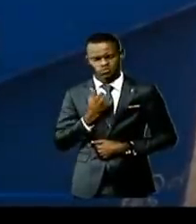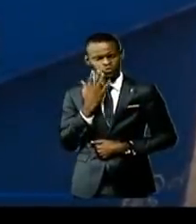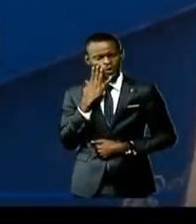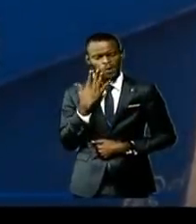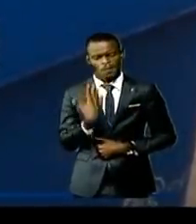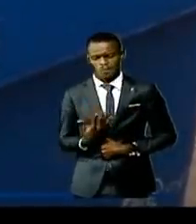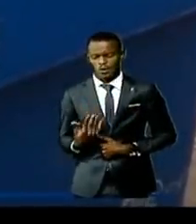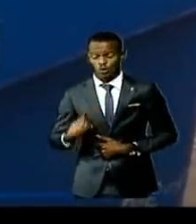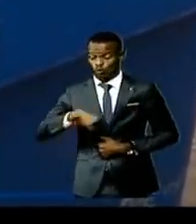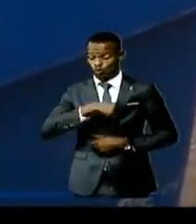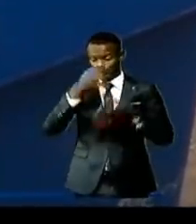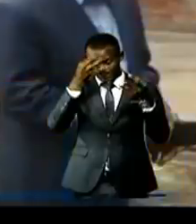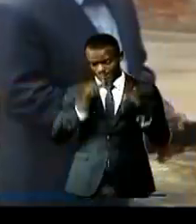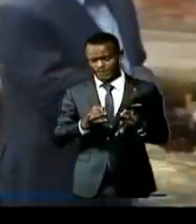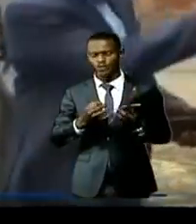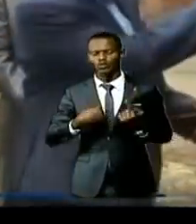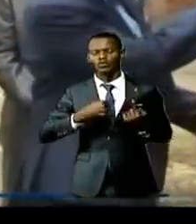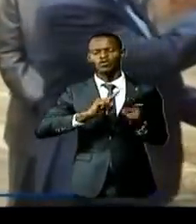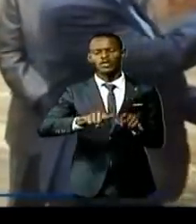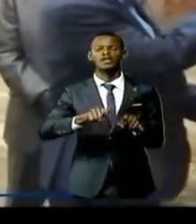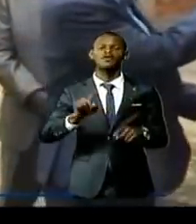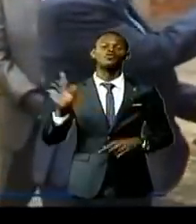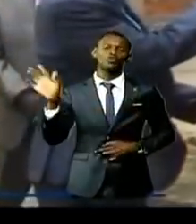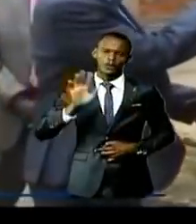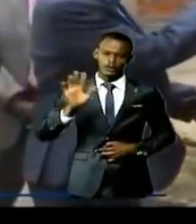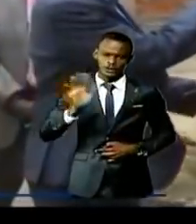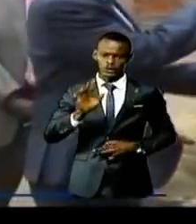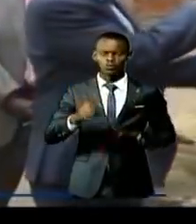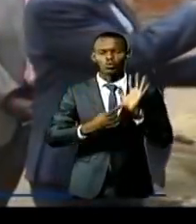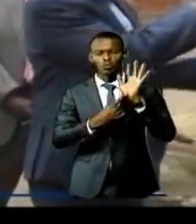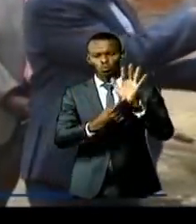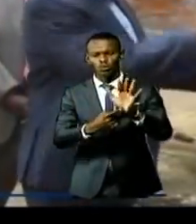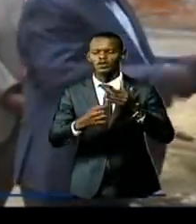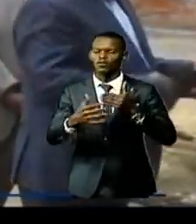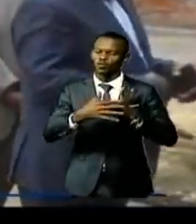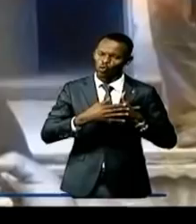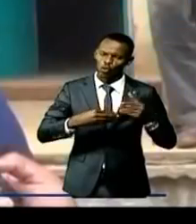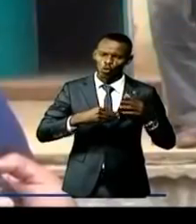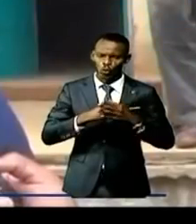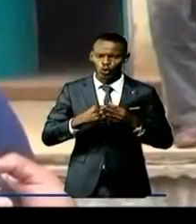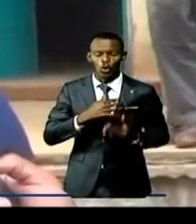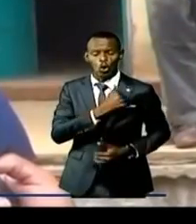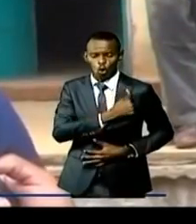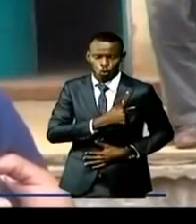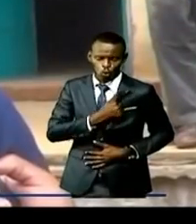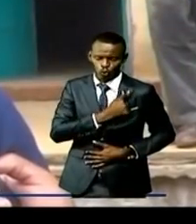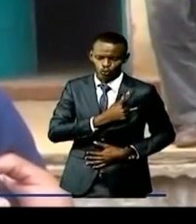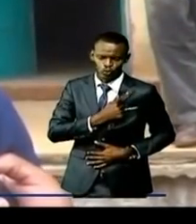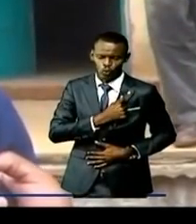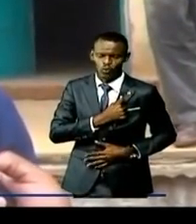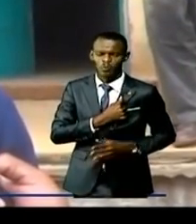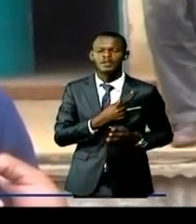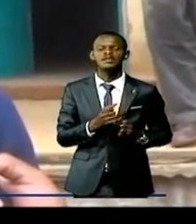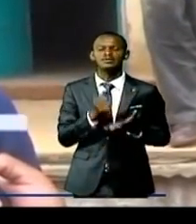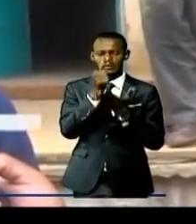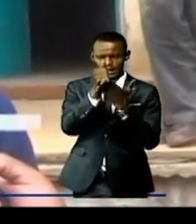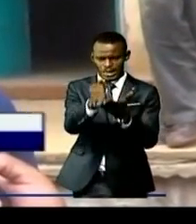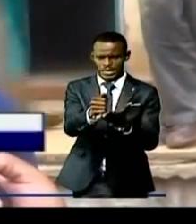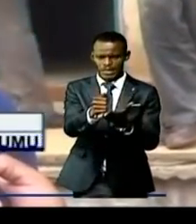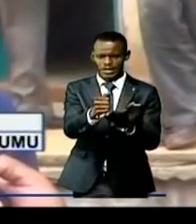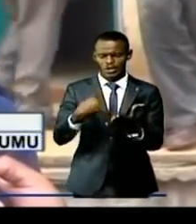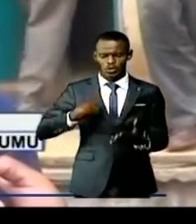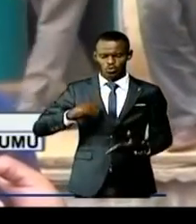vous saluer et vous présenter nos compassions par rapport à ce qui vous est arrivé. Et cette salutation ne s'est